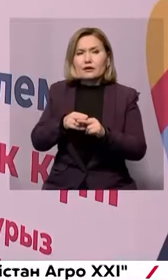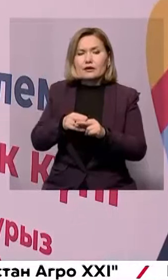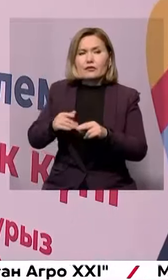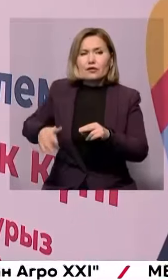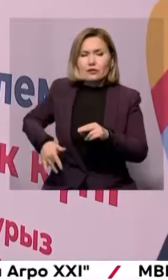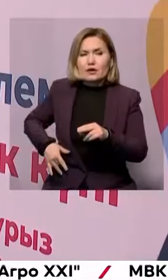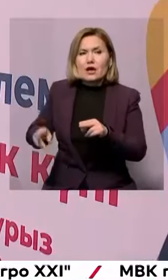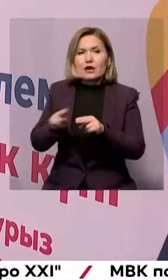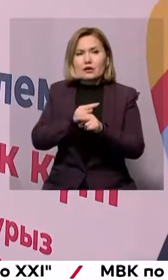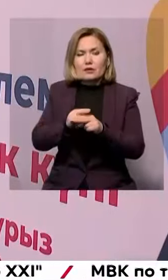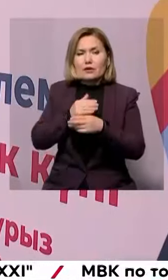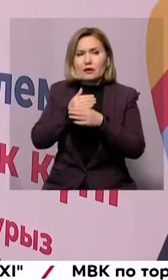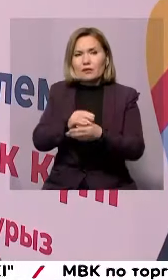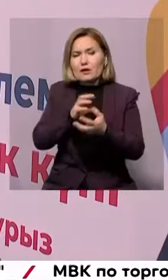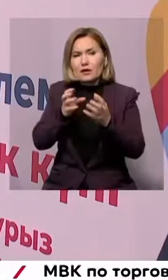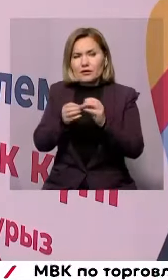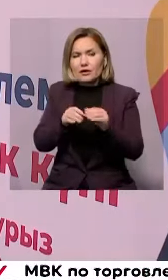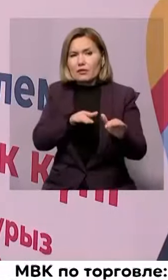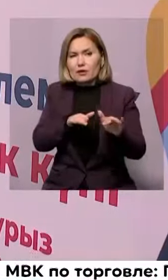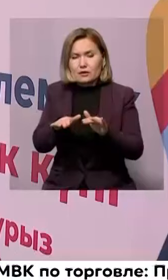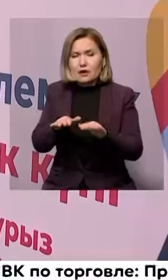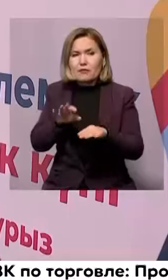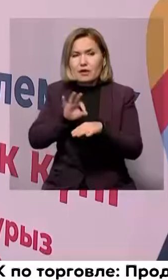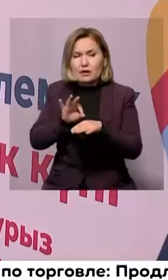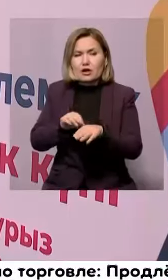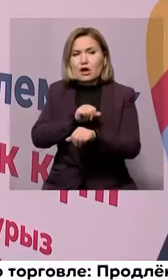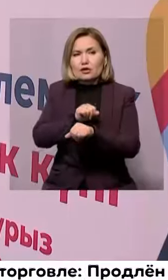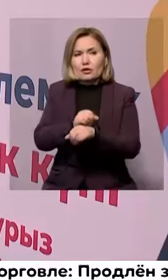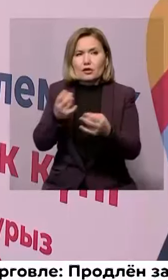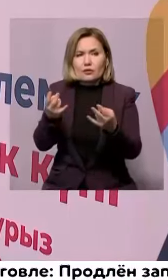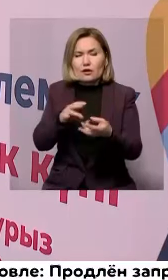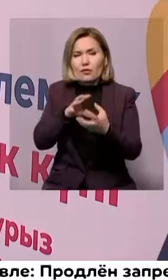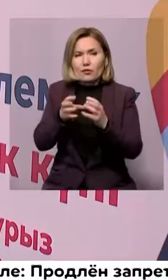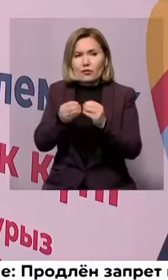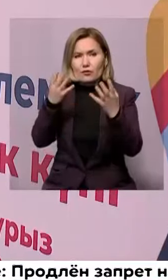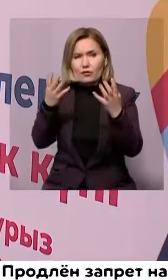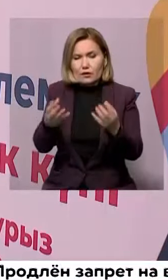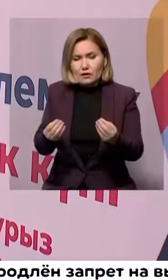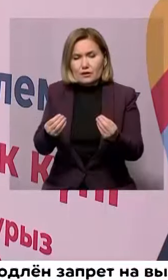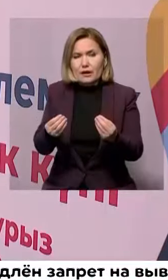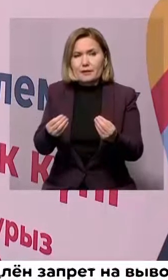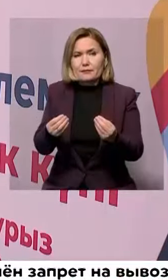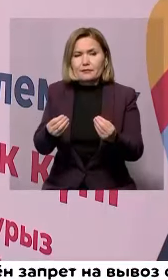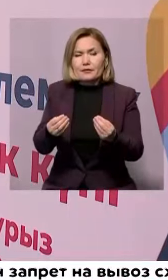нефропротекциялық ем жүргізіп, сол процесті тоқтатуымыз керек. Ол үшін бүгінгі күнде жаңағы